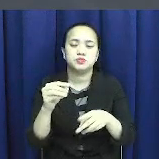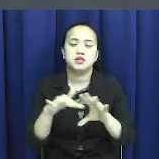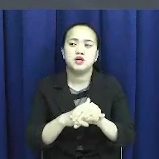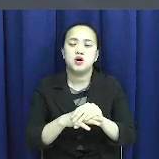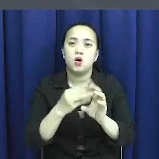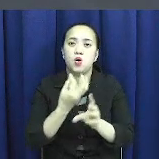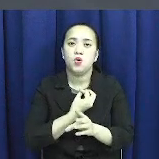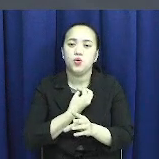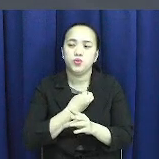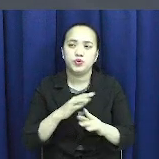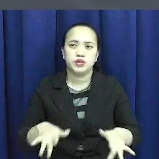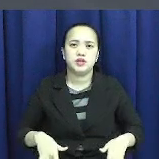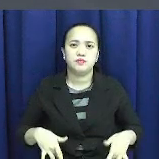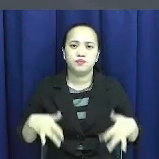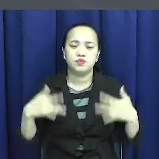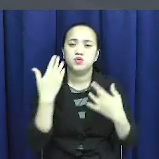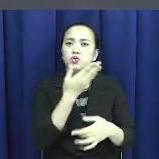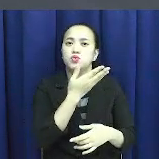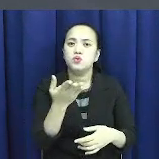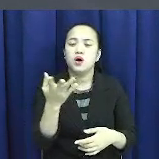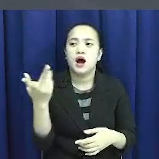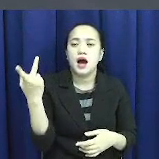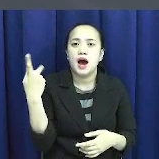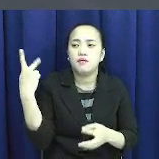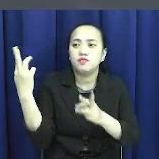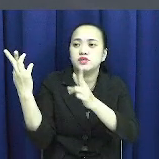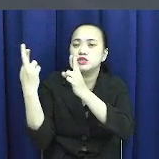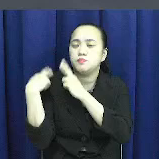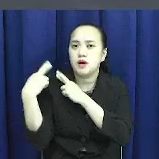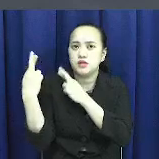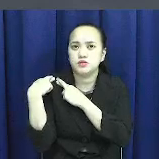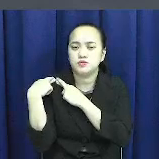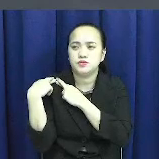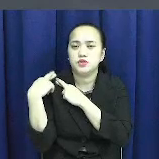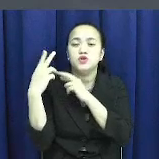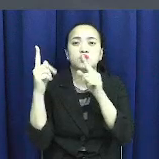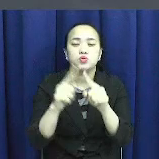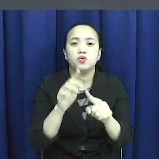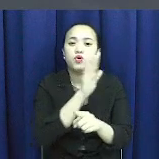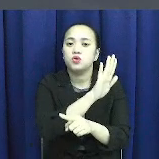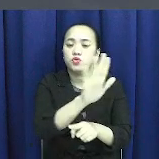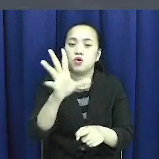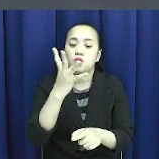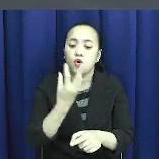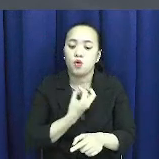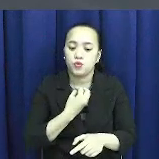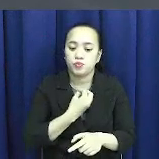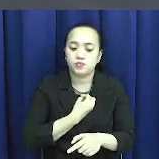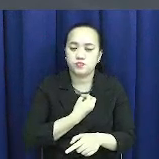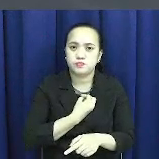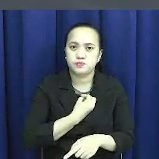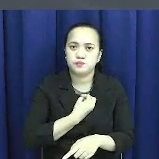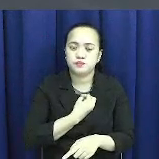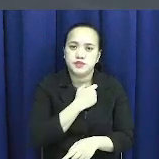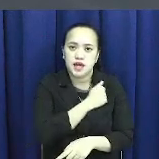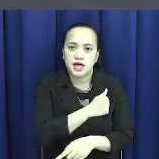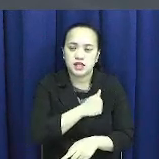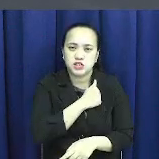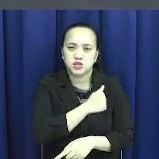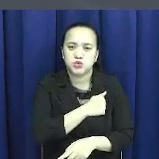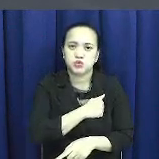You are accountable to your own action. Okay? Tignan po natin.